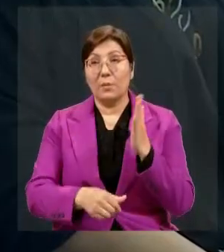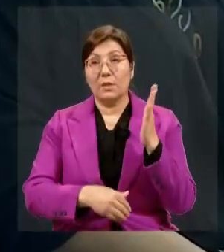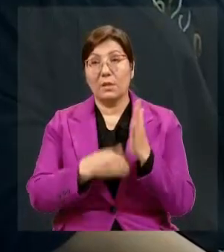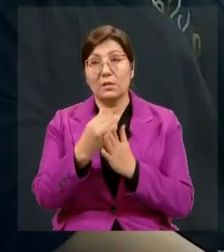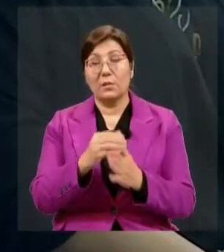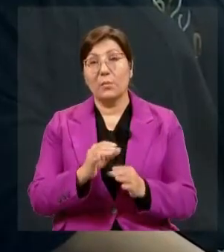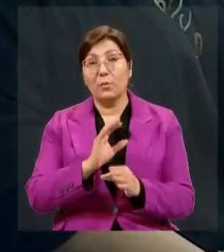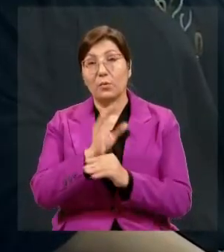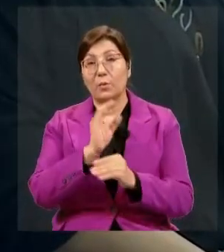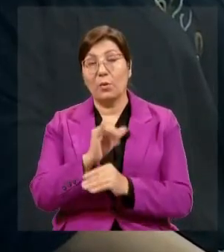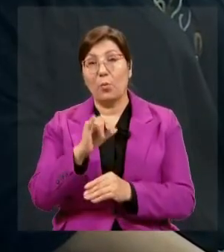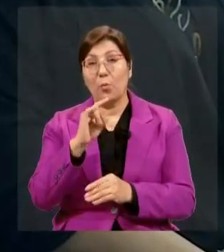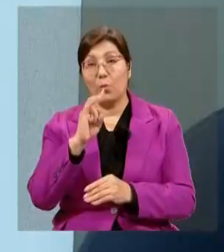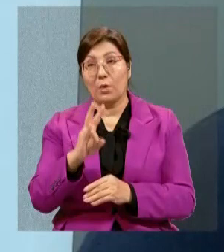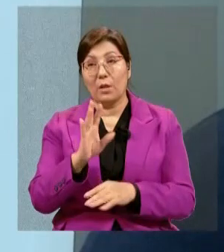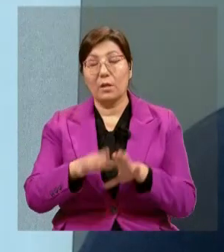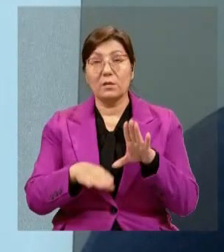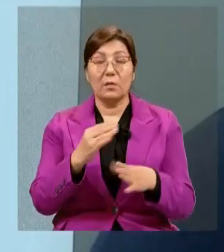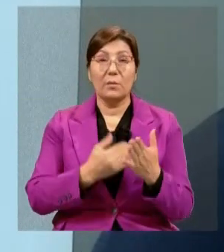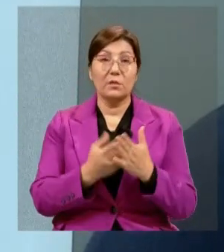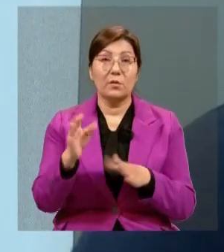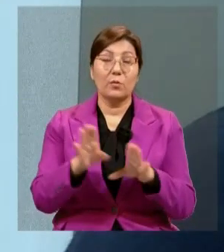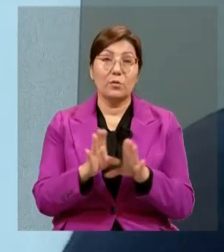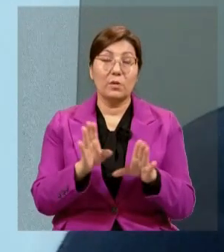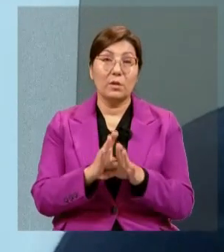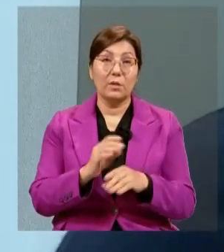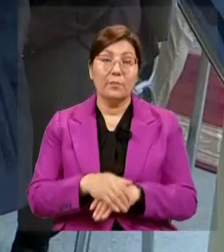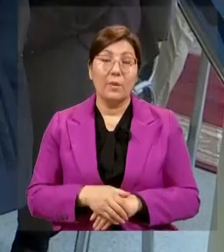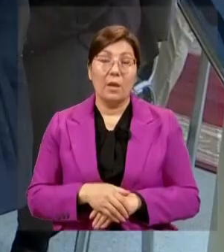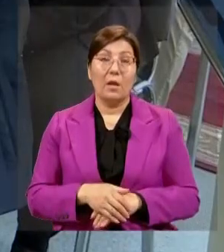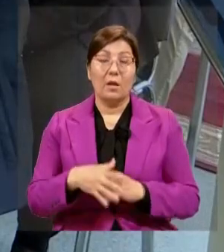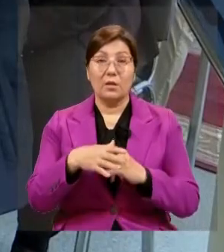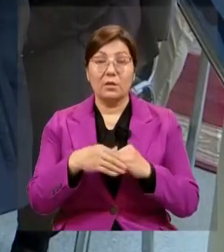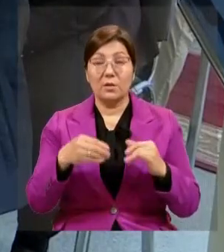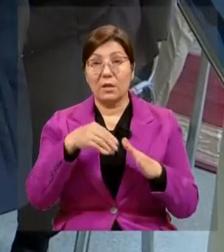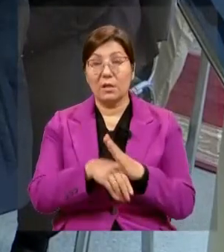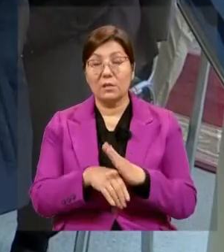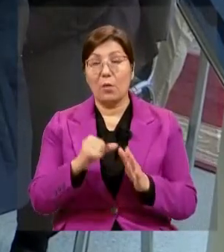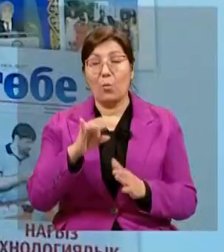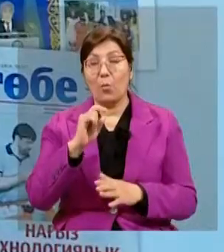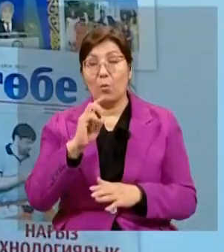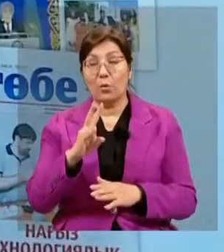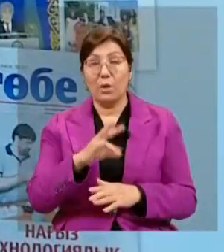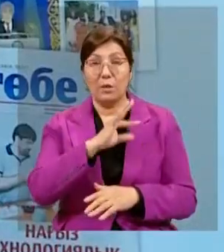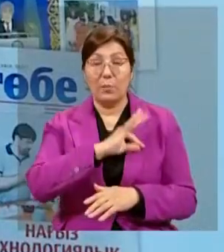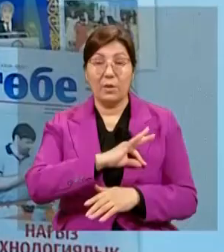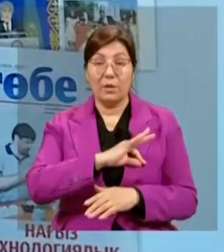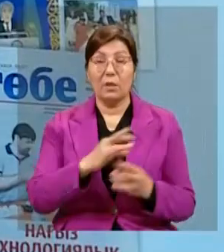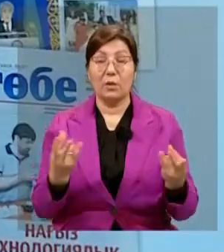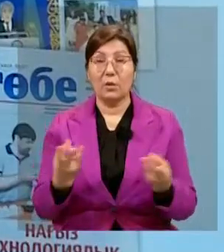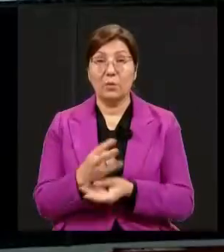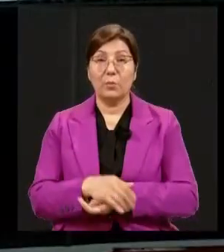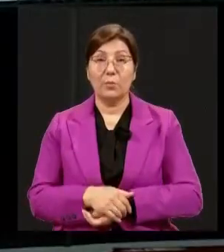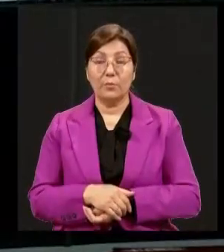Оның ішінде уранның салмағы басым. Осы тұста сарапшылардың пікірінше жер астындағы уранның мол қорын ел игілігіне пайдалану